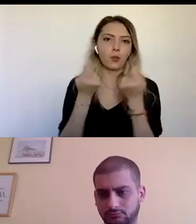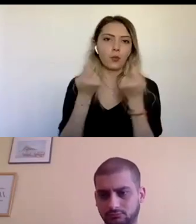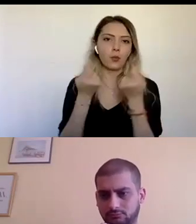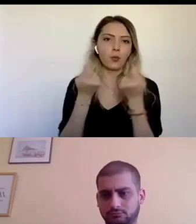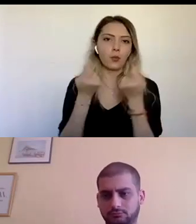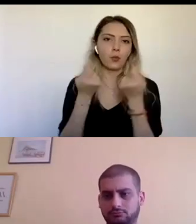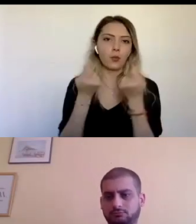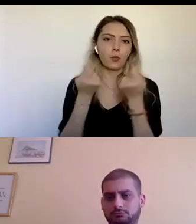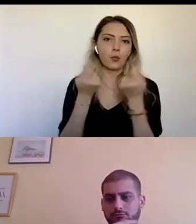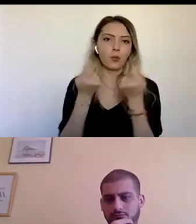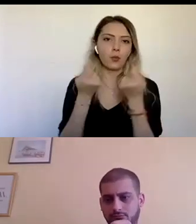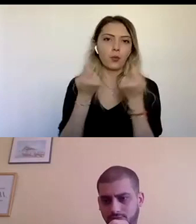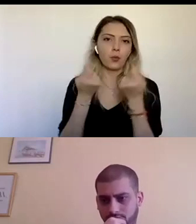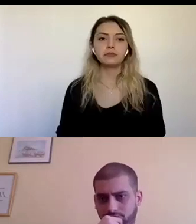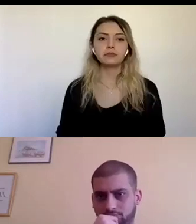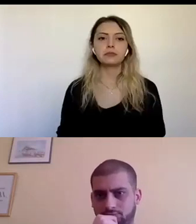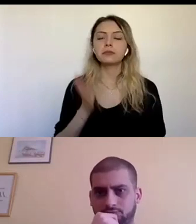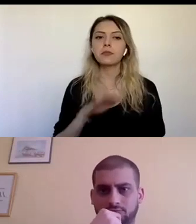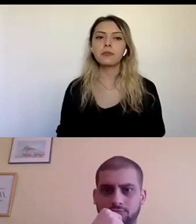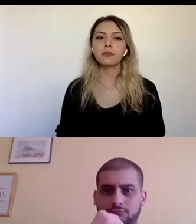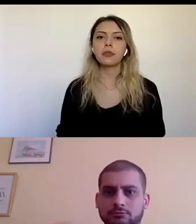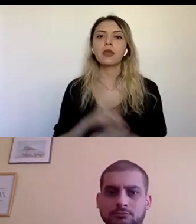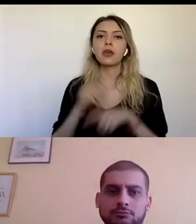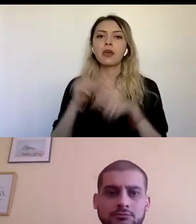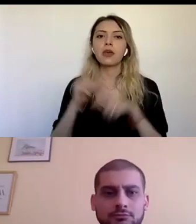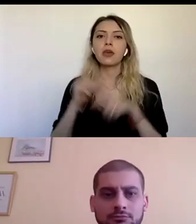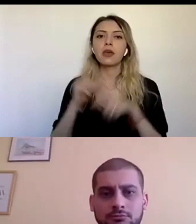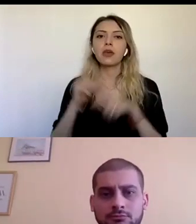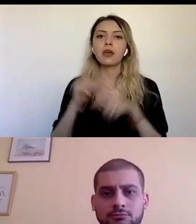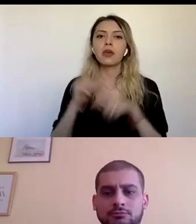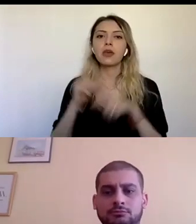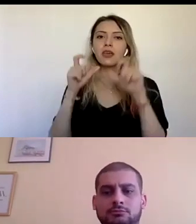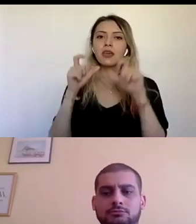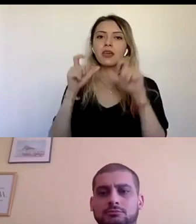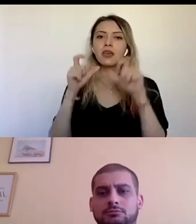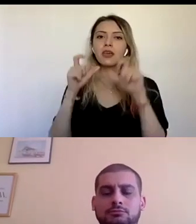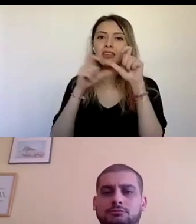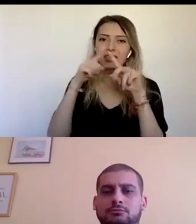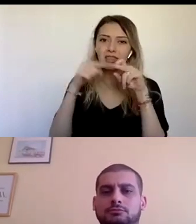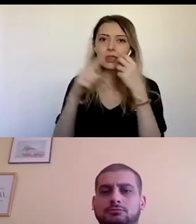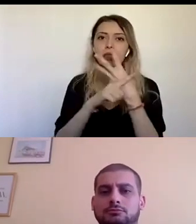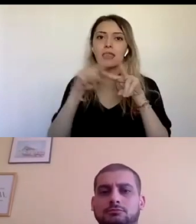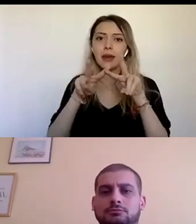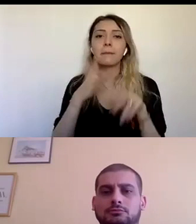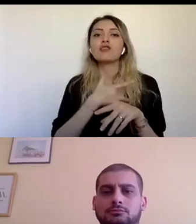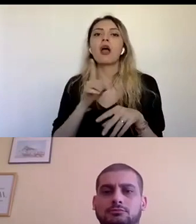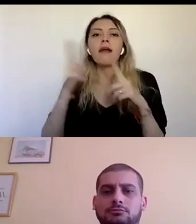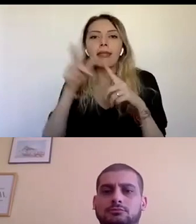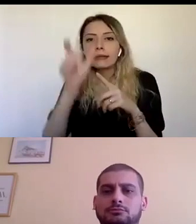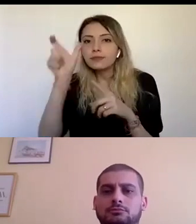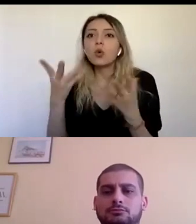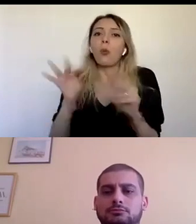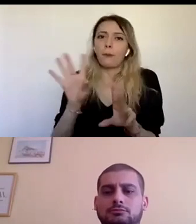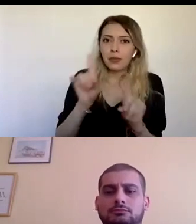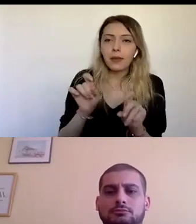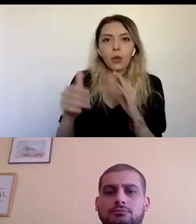canlı soru ve katılıma izin vermiyor ama değil mi? Yani canlı yani şöyle olabiliyor, yorumları alabiliyorsunuz şu anki gibi aslında.